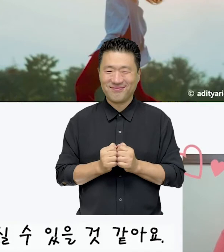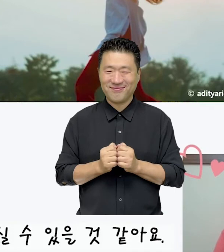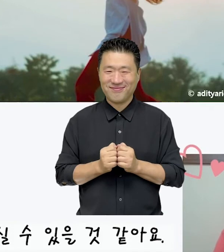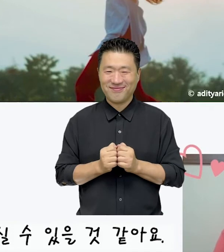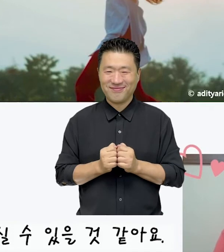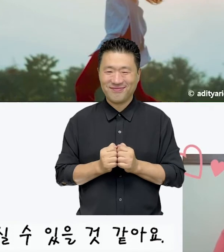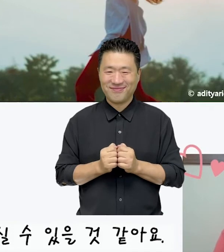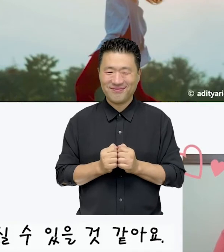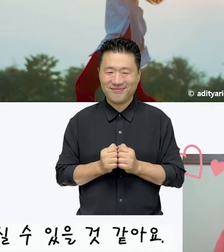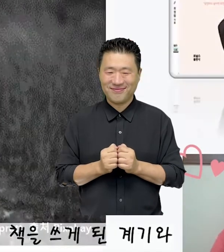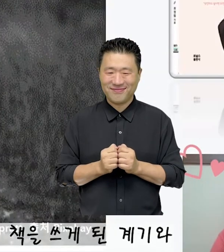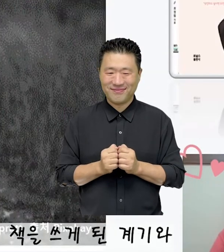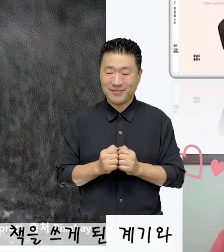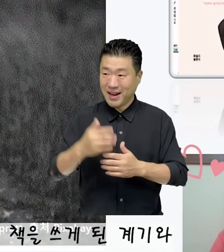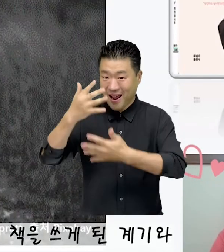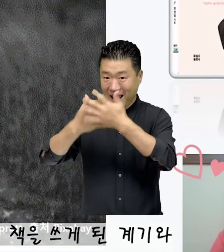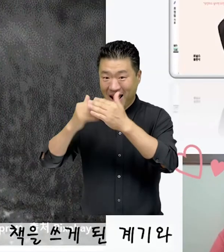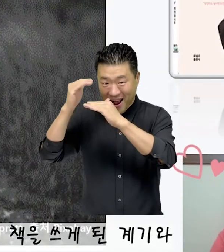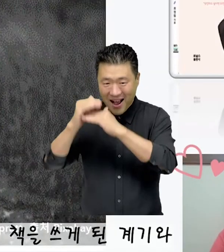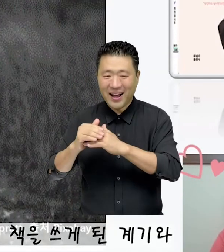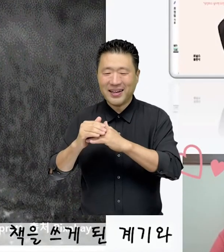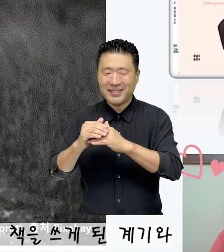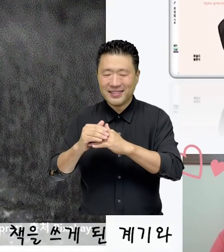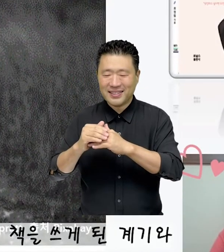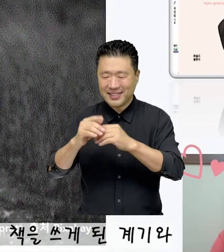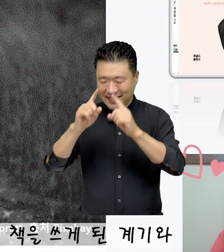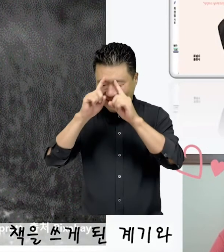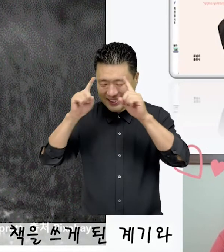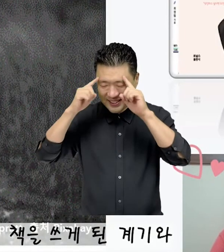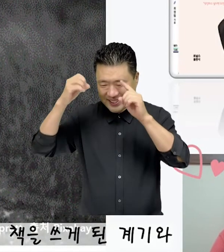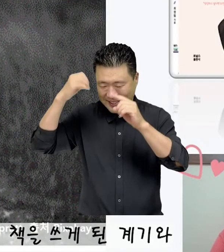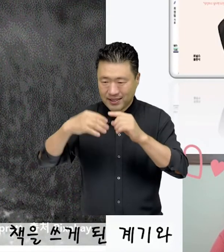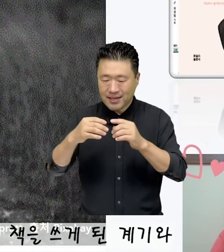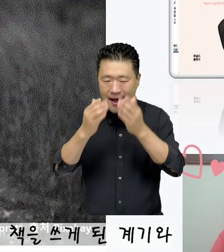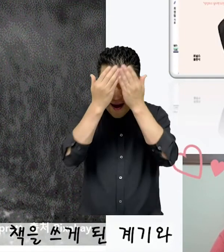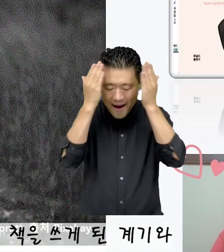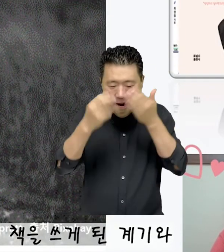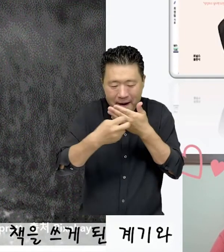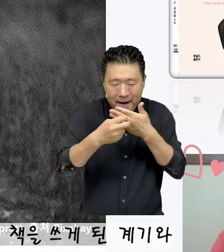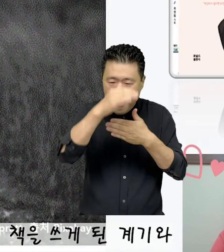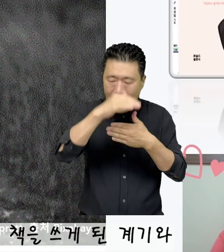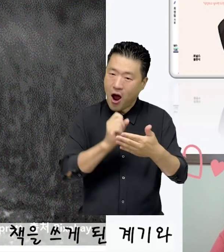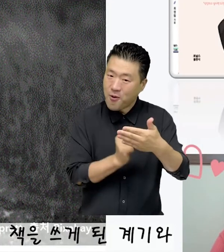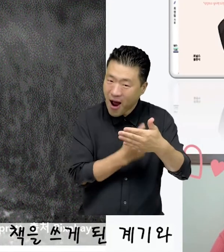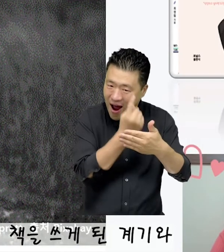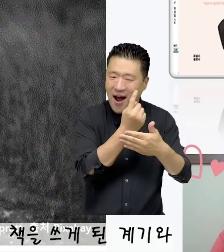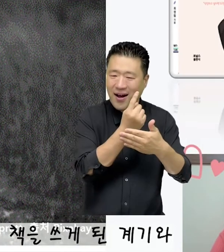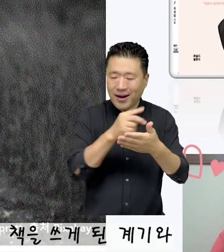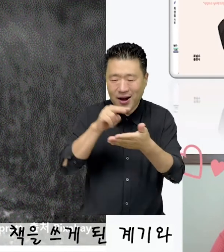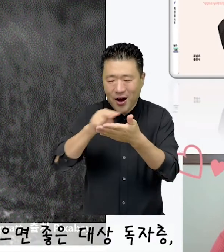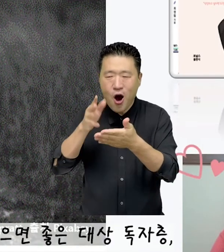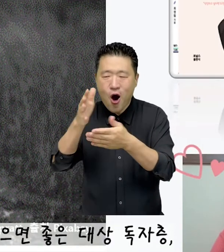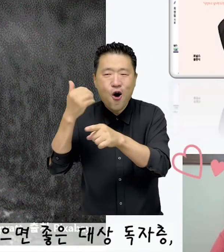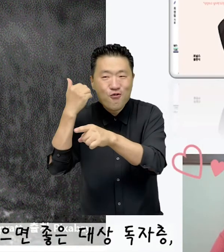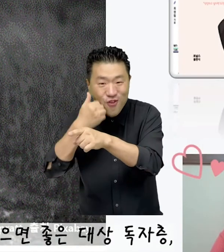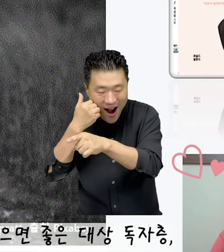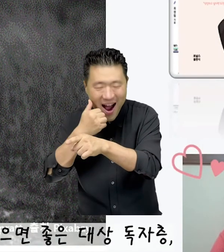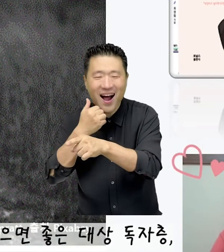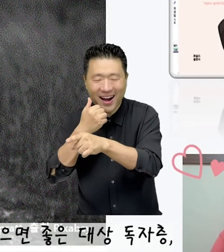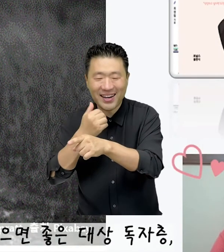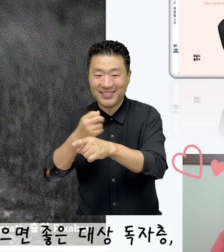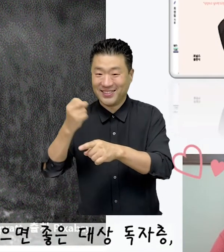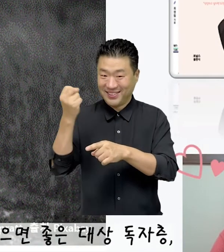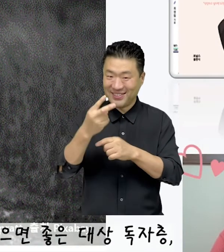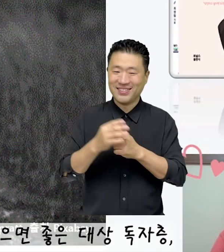수 있을 것 같아요. 이번 영상에서는 간호사 대학원 완성하기 책을 쓰게 된 계기와 이 책을